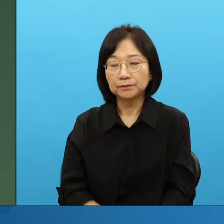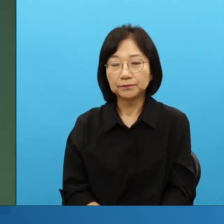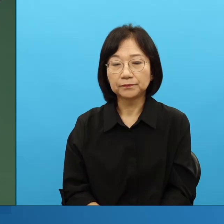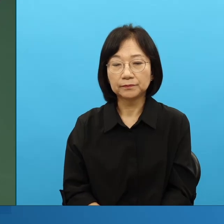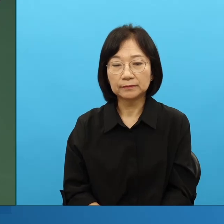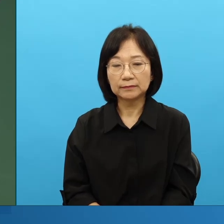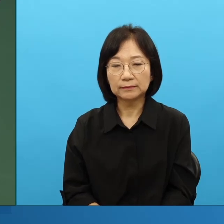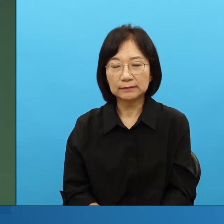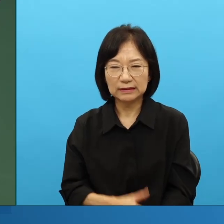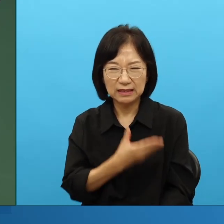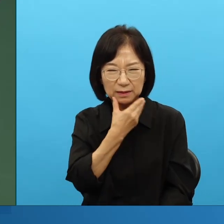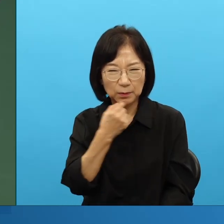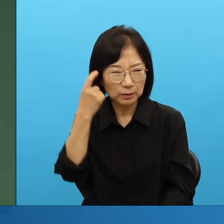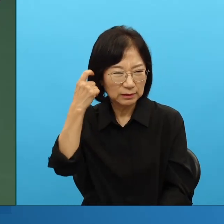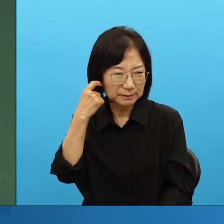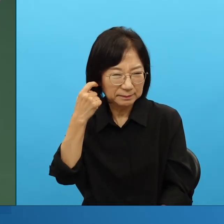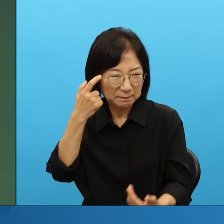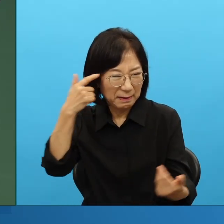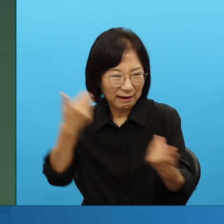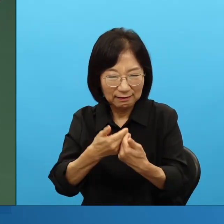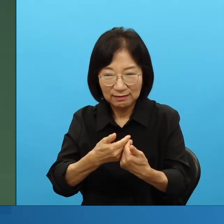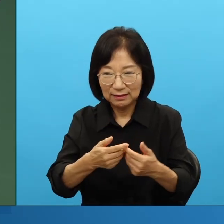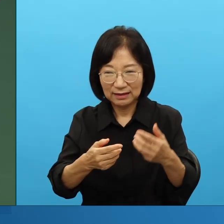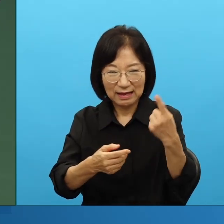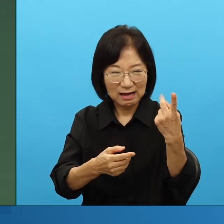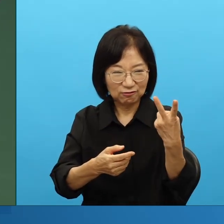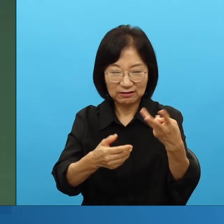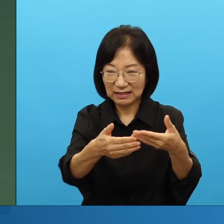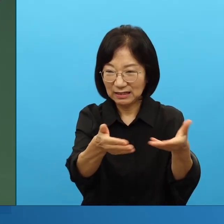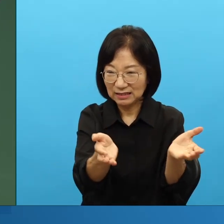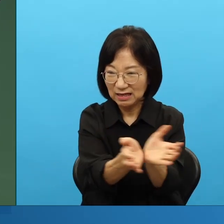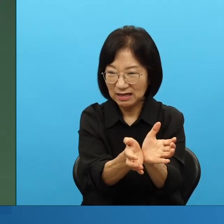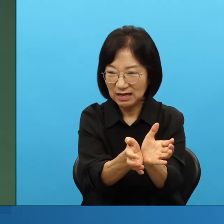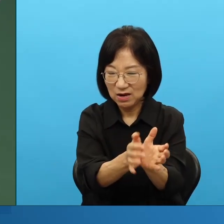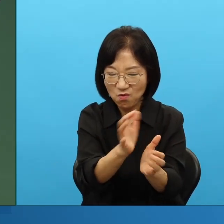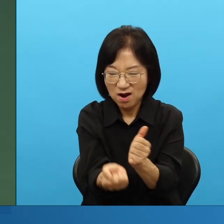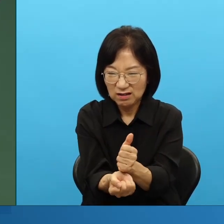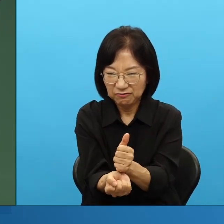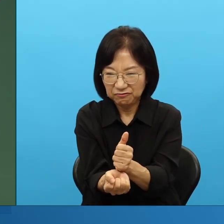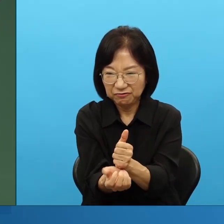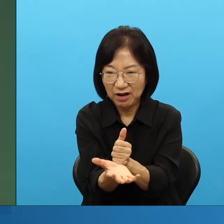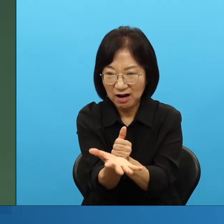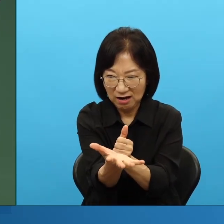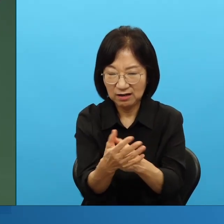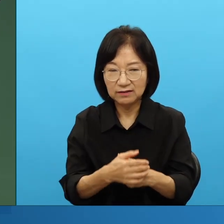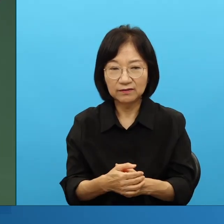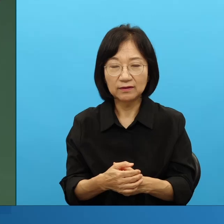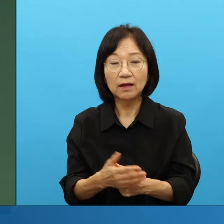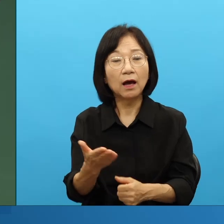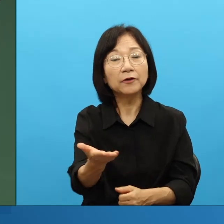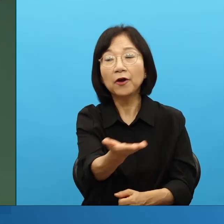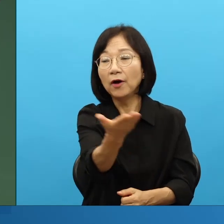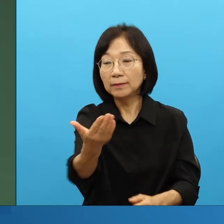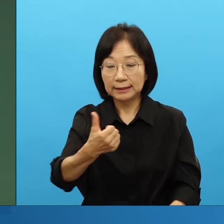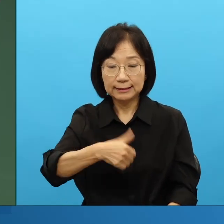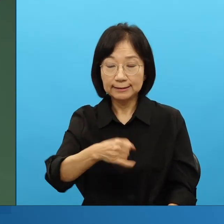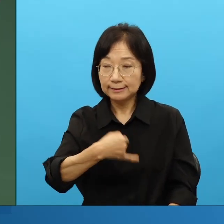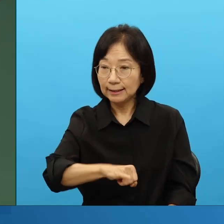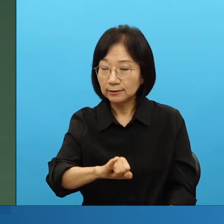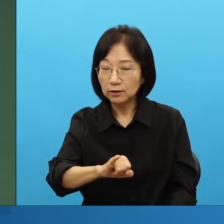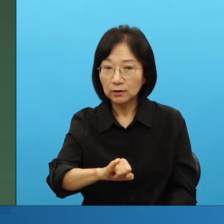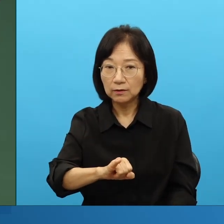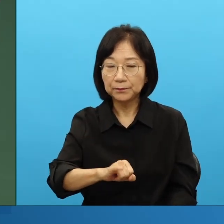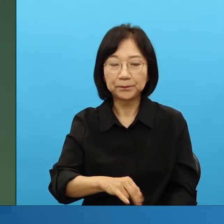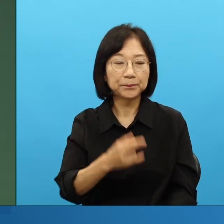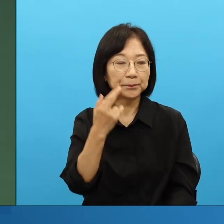3단체가 완전 장악했거든요. 现在三个组织已经掌握了一切。 여러분 자녀들은 미국 유학 갔다 무조건 3단체 밑에 들어가야